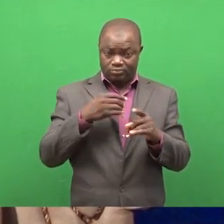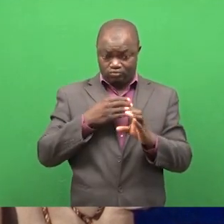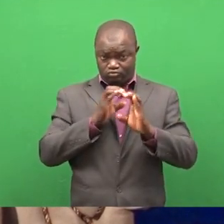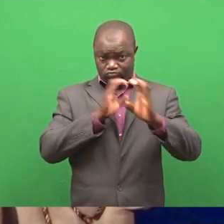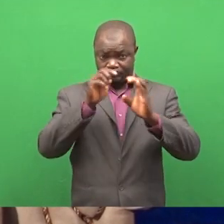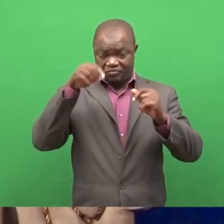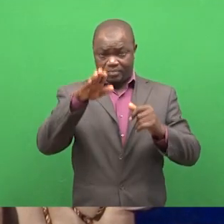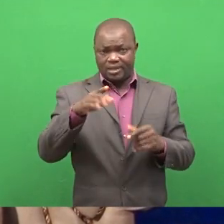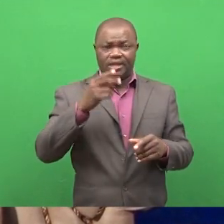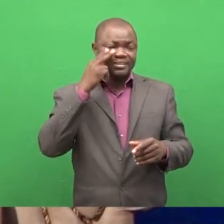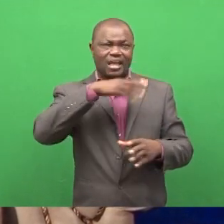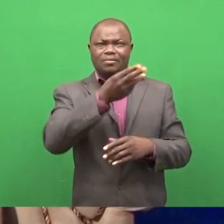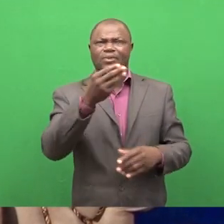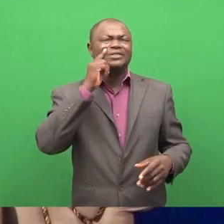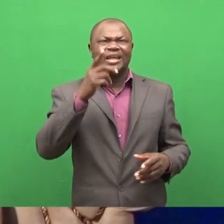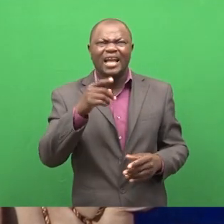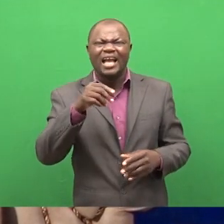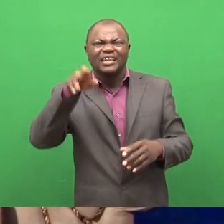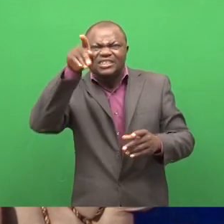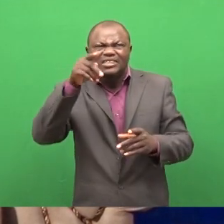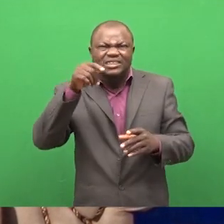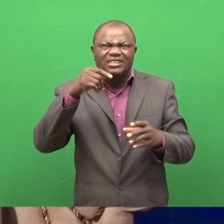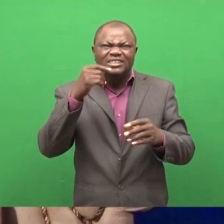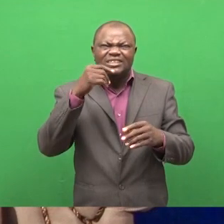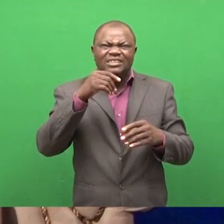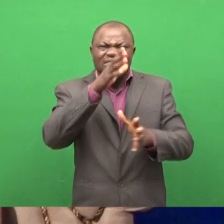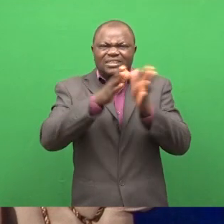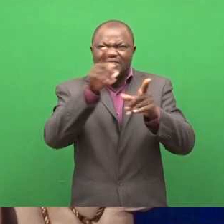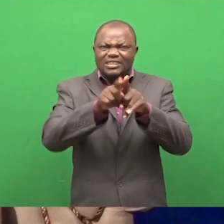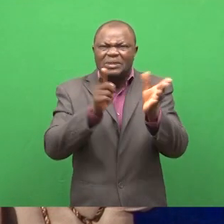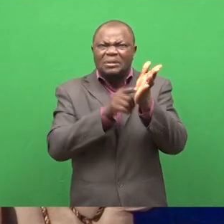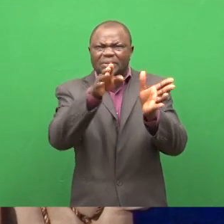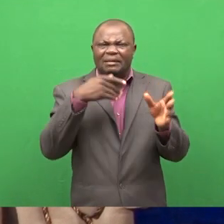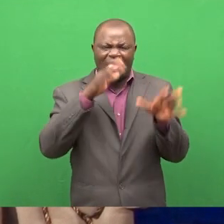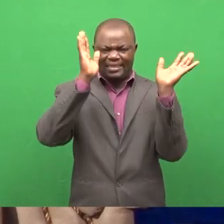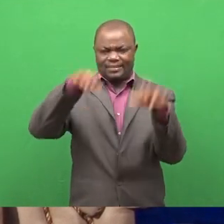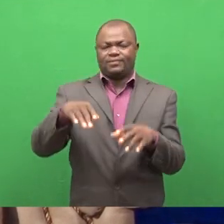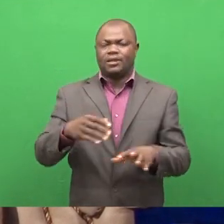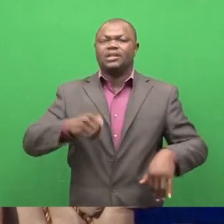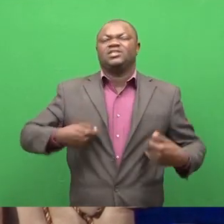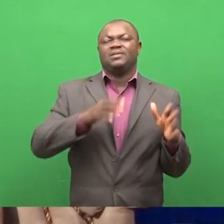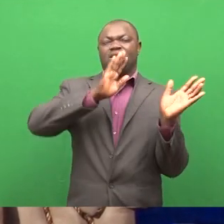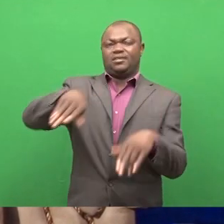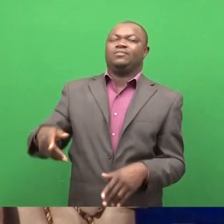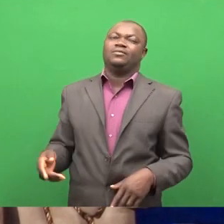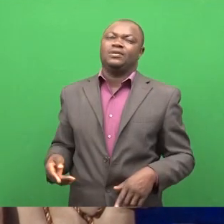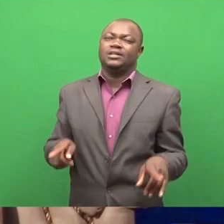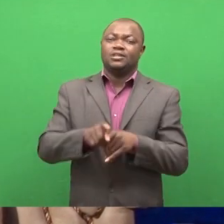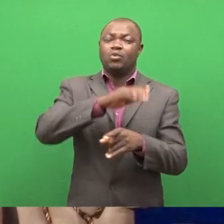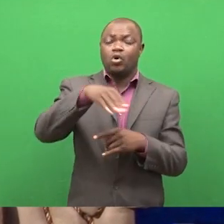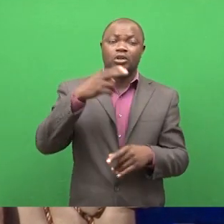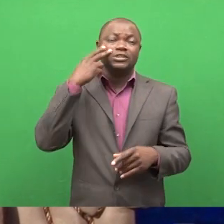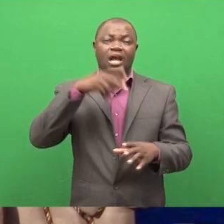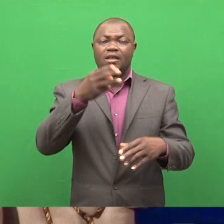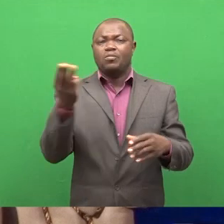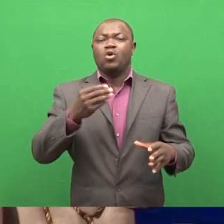kudai unotoona vamwe vachiti hatingaterere chirongwa ichi nevanyarikani. Vasingatarise vanhu vakaremara kwete vachitotarisa vanhu